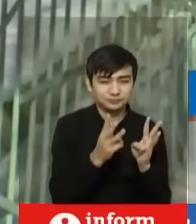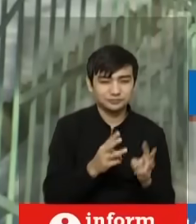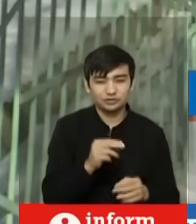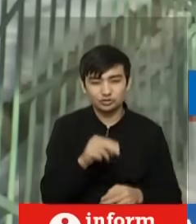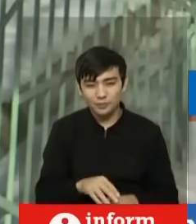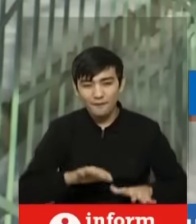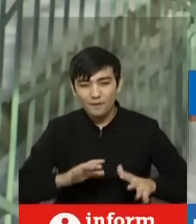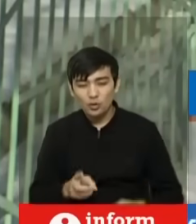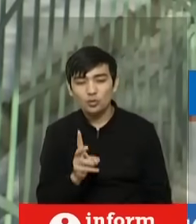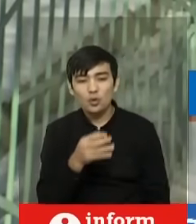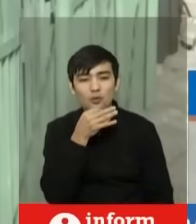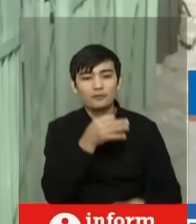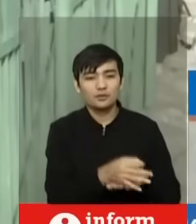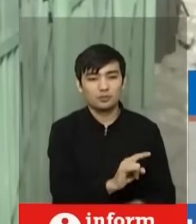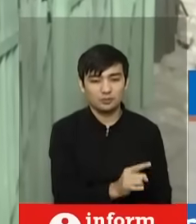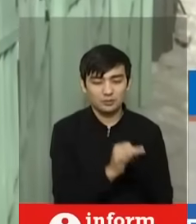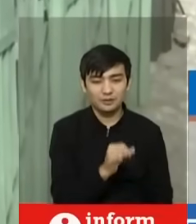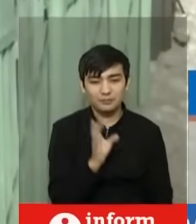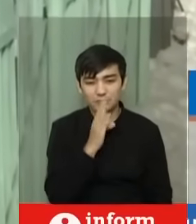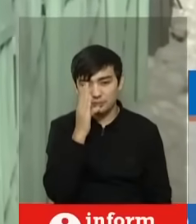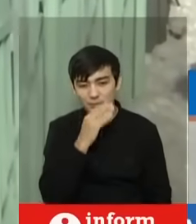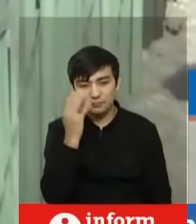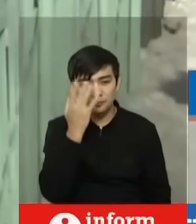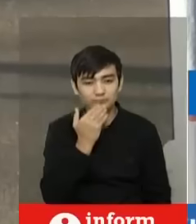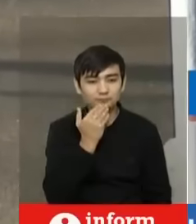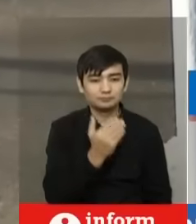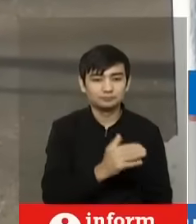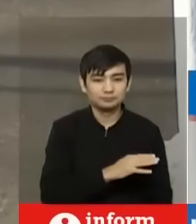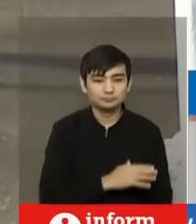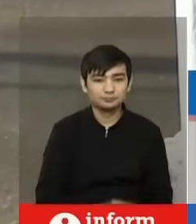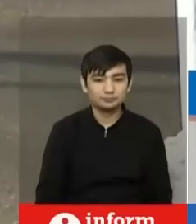кезінде оқушыға кім жауапты? Алдымен ата-аналардың пікірін біліп көрдік.